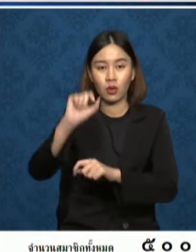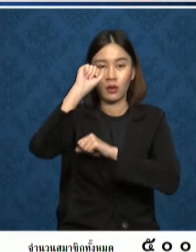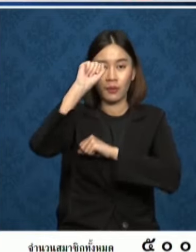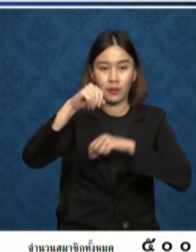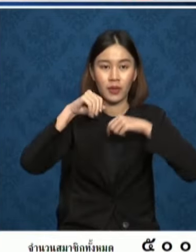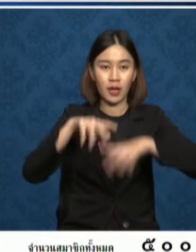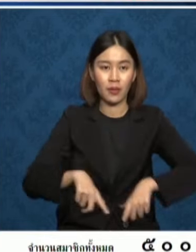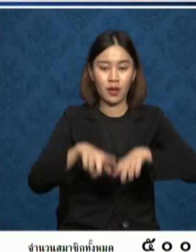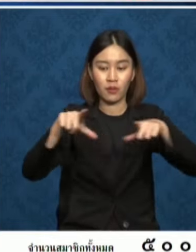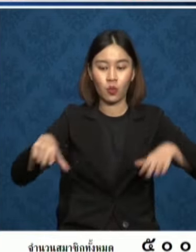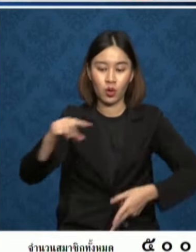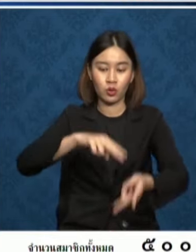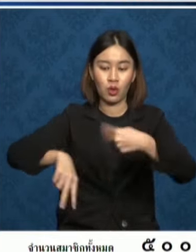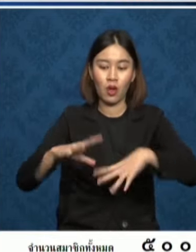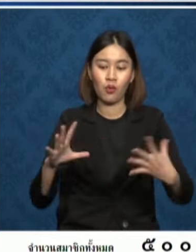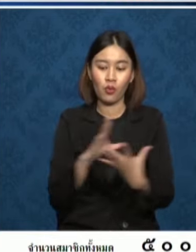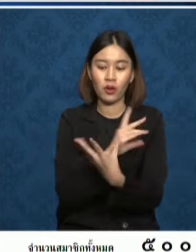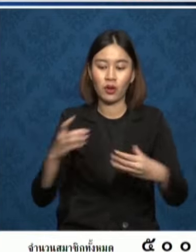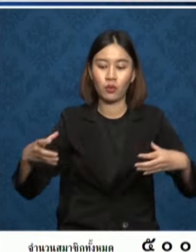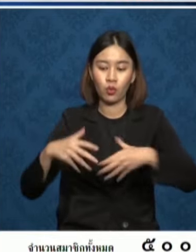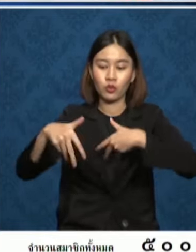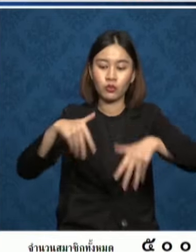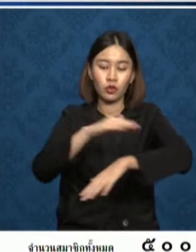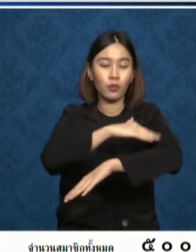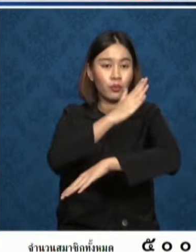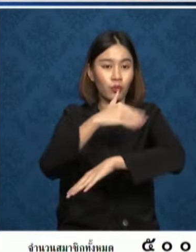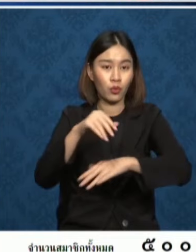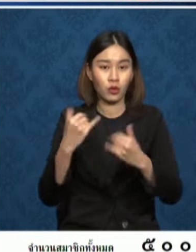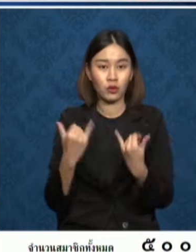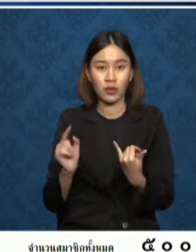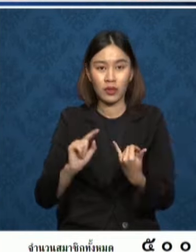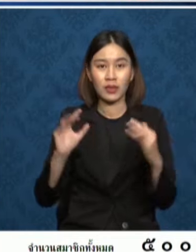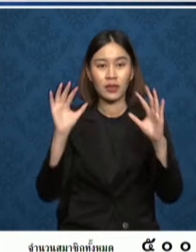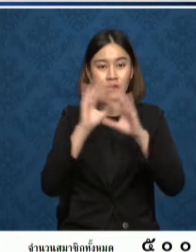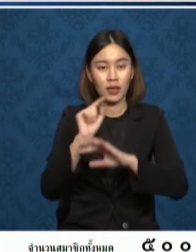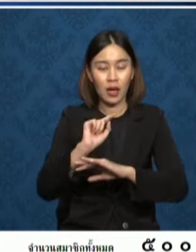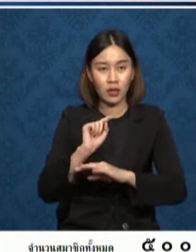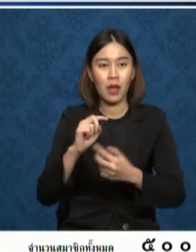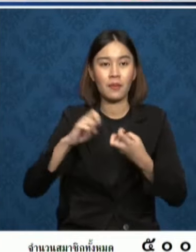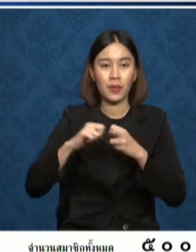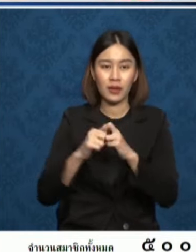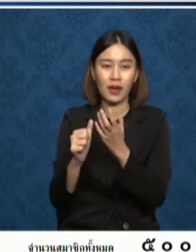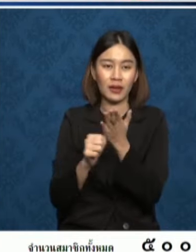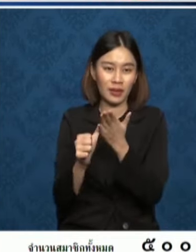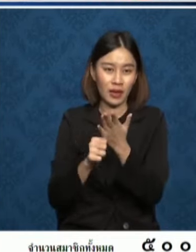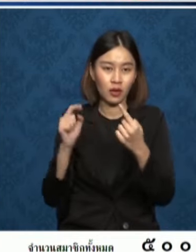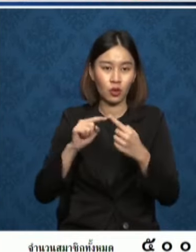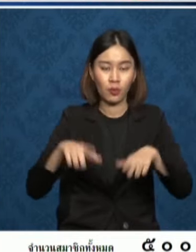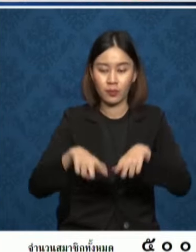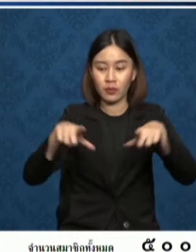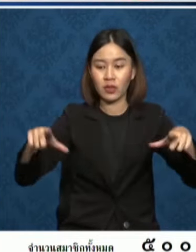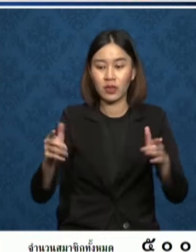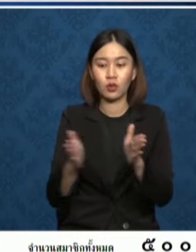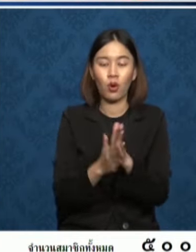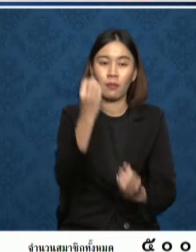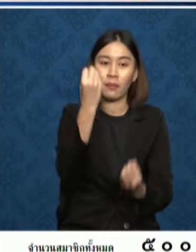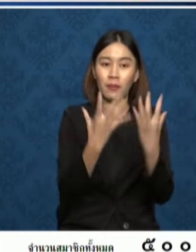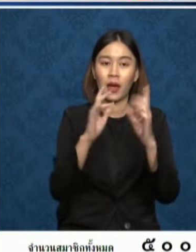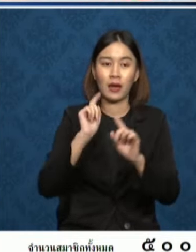เขตคุ้มครองวัฒนธรรมกลุ่มชาติพันธุ์ตรงนี้เป็นเครื่องมือในการแก้ไขปัญหาพื้นที่ทับซ้อนนะ